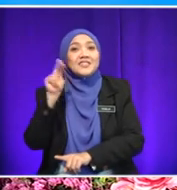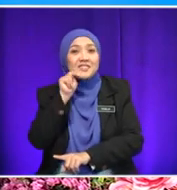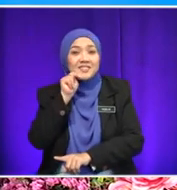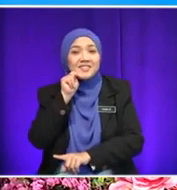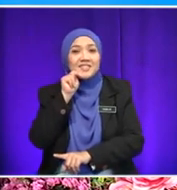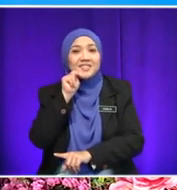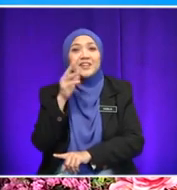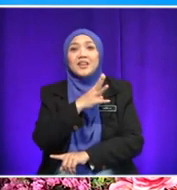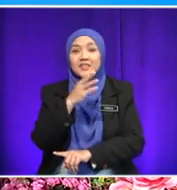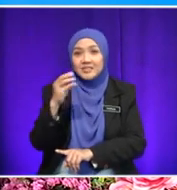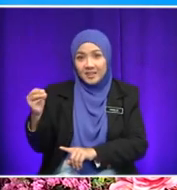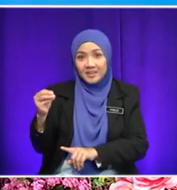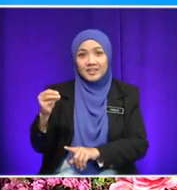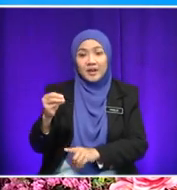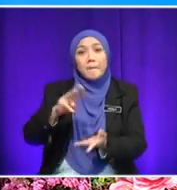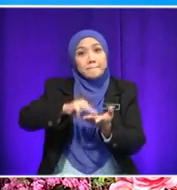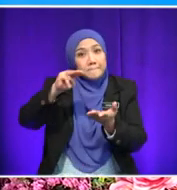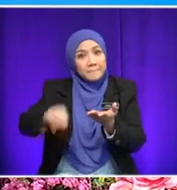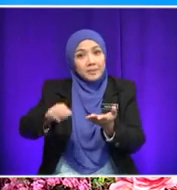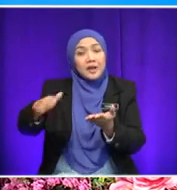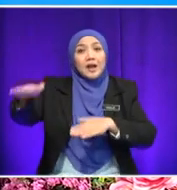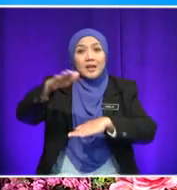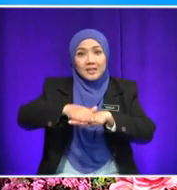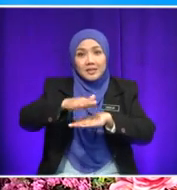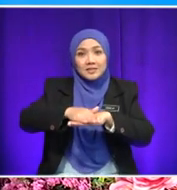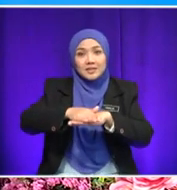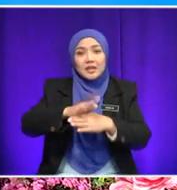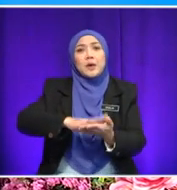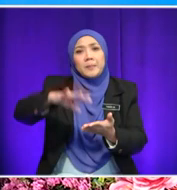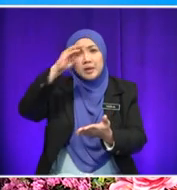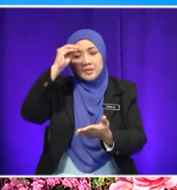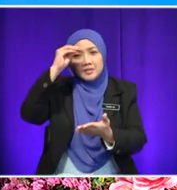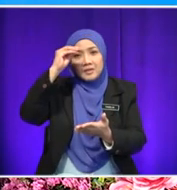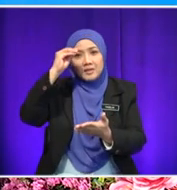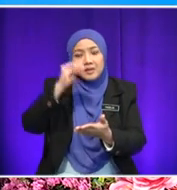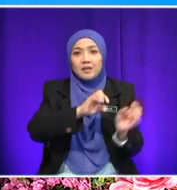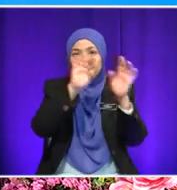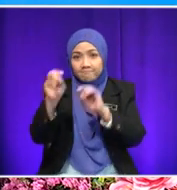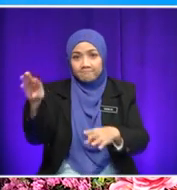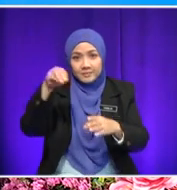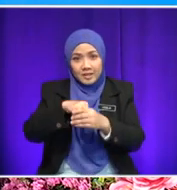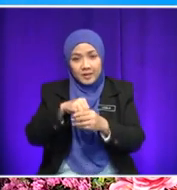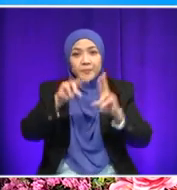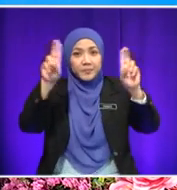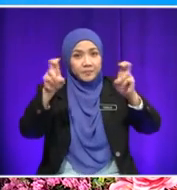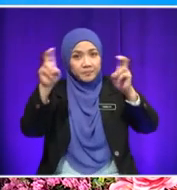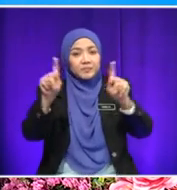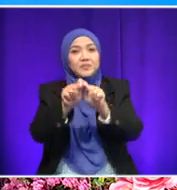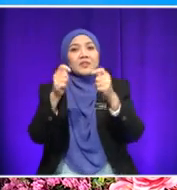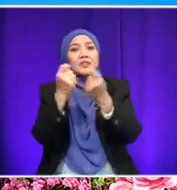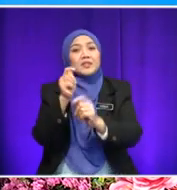dan hari ini di Selat Menengah Atas kita akan sama-sama mempelajari mata pelajaran hiasan dalaman topik tingkatan